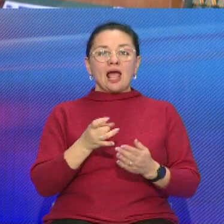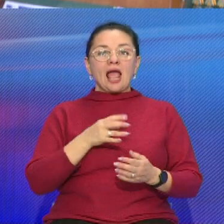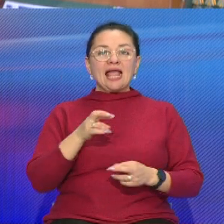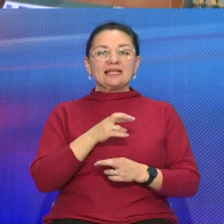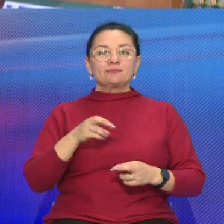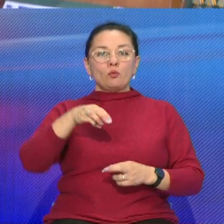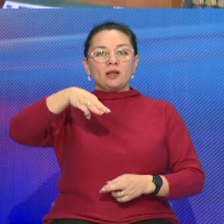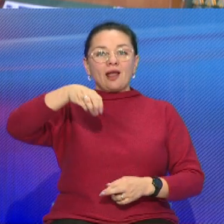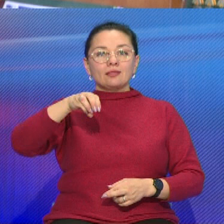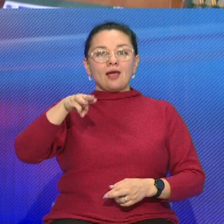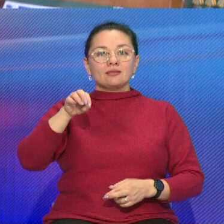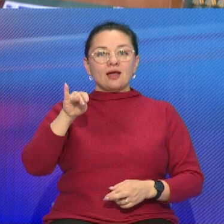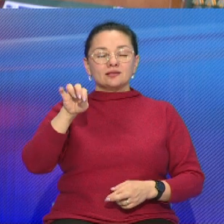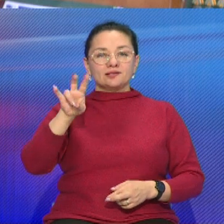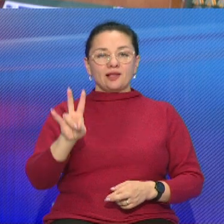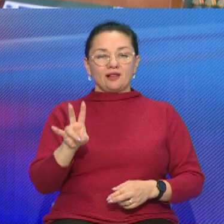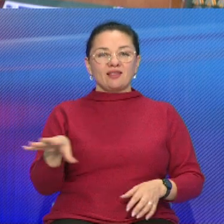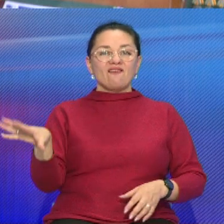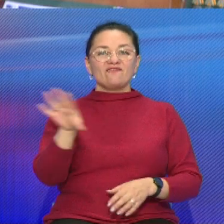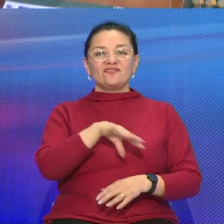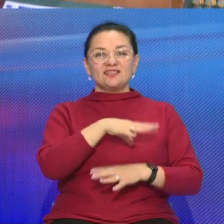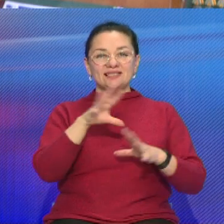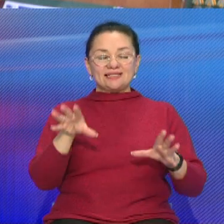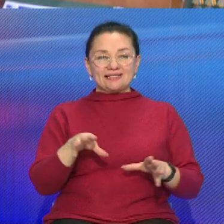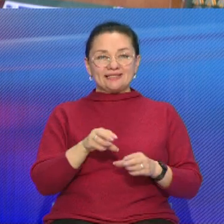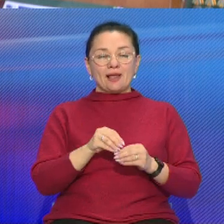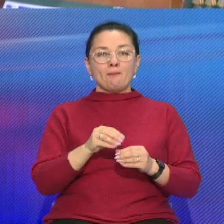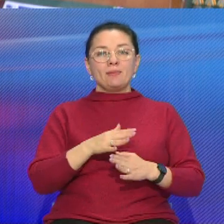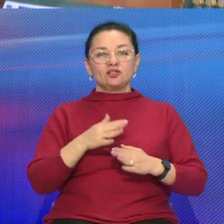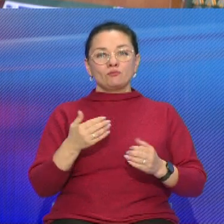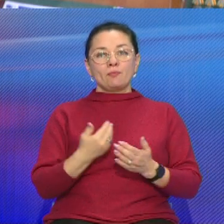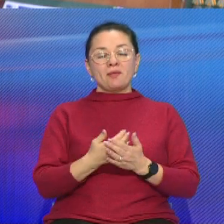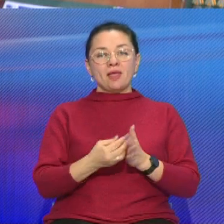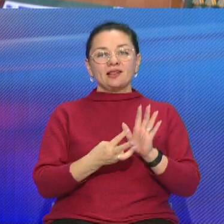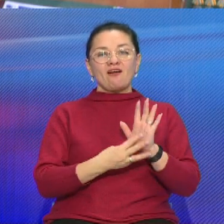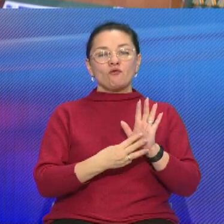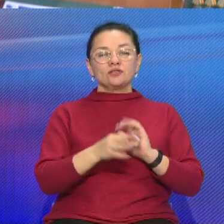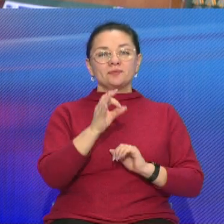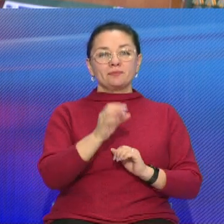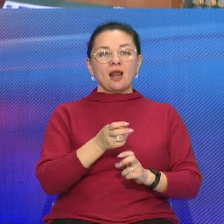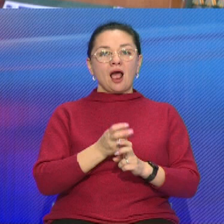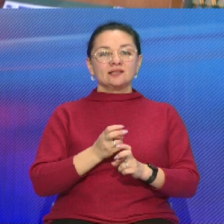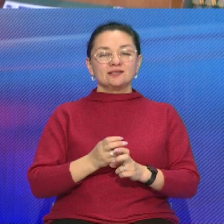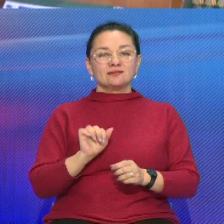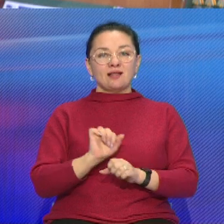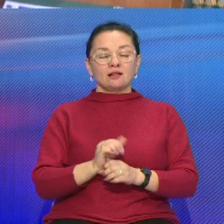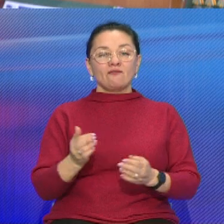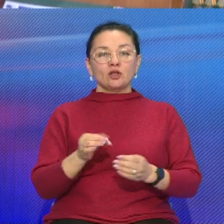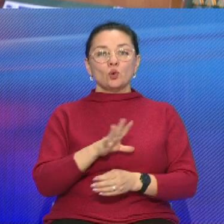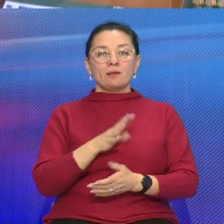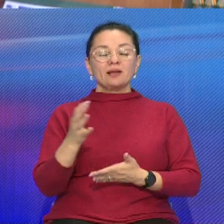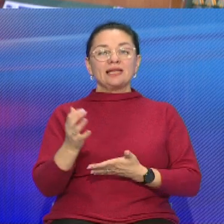Татарстан. Все, большинство, где-то процентов на 80 останков, которые были найдены,